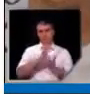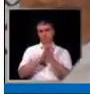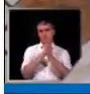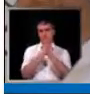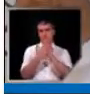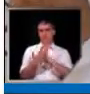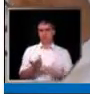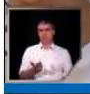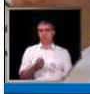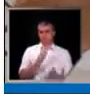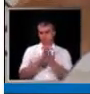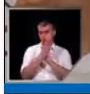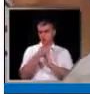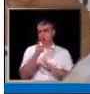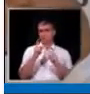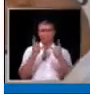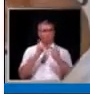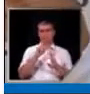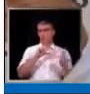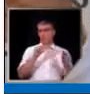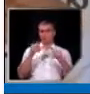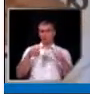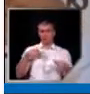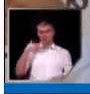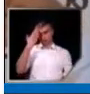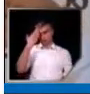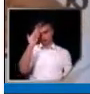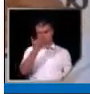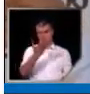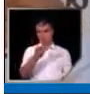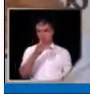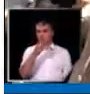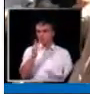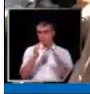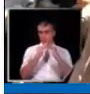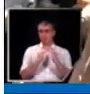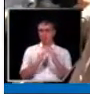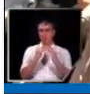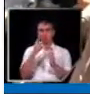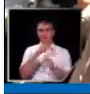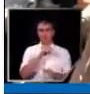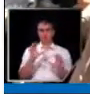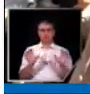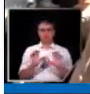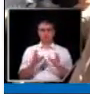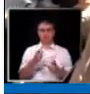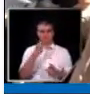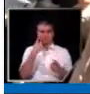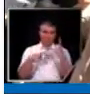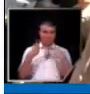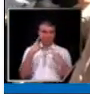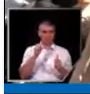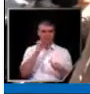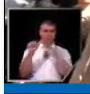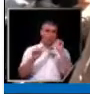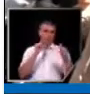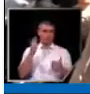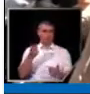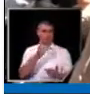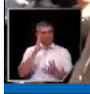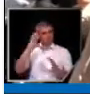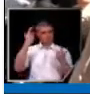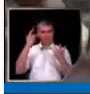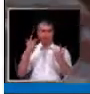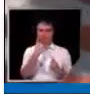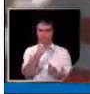משתנים. שינוי, זה פתאום לא אותו נכה שאתה מכיר אותו. הם בבית. הם עצבנים, הם בוכים, הם צועקים, הם